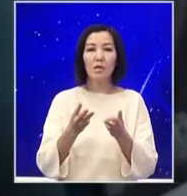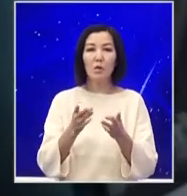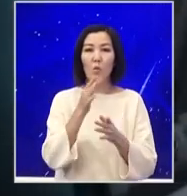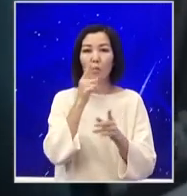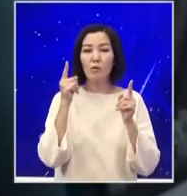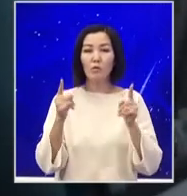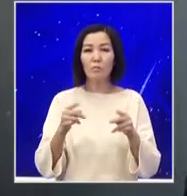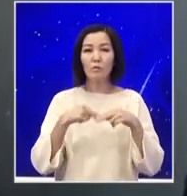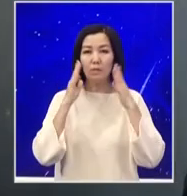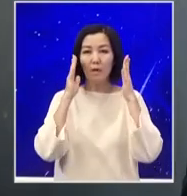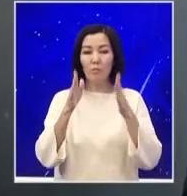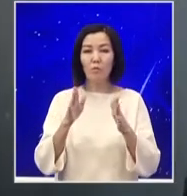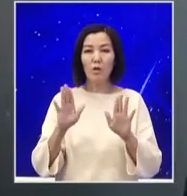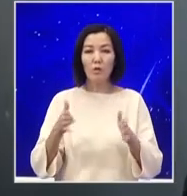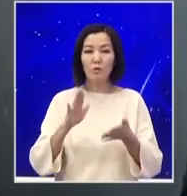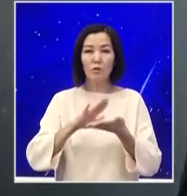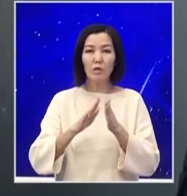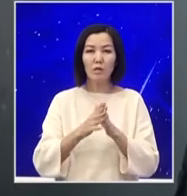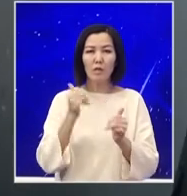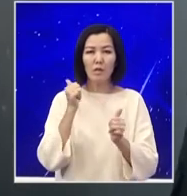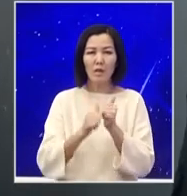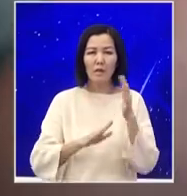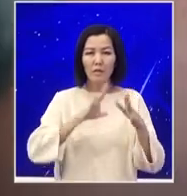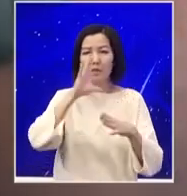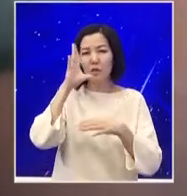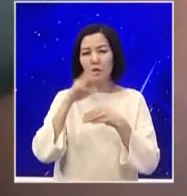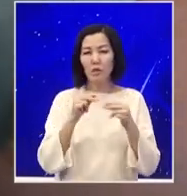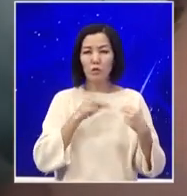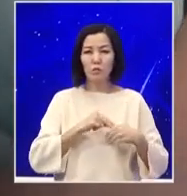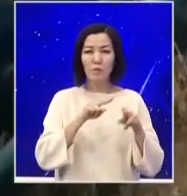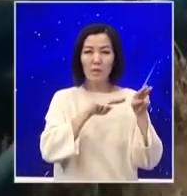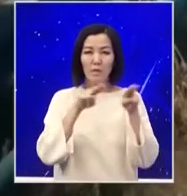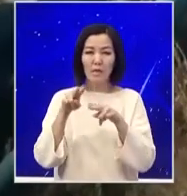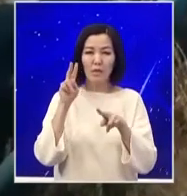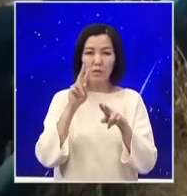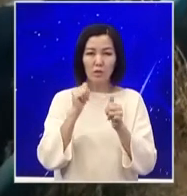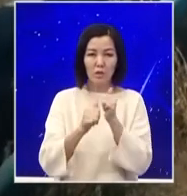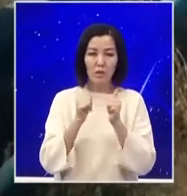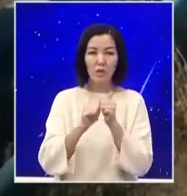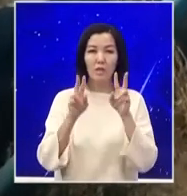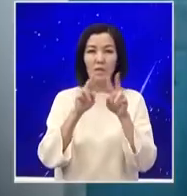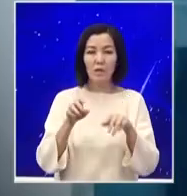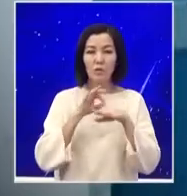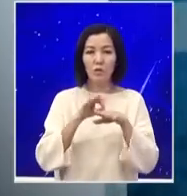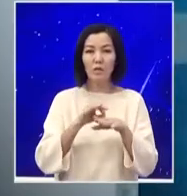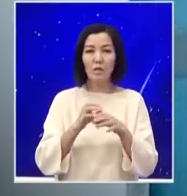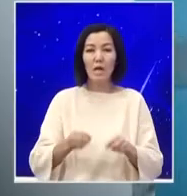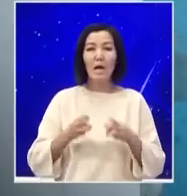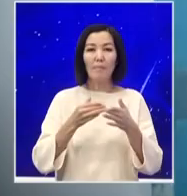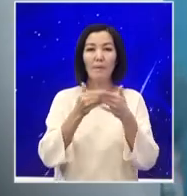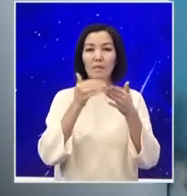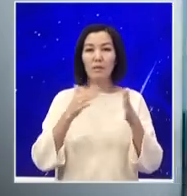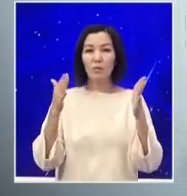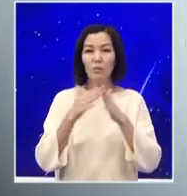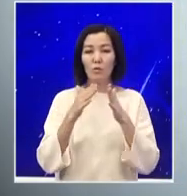ететін кезең. Төтеншеліктерде осы тұста тыным таппайды. Сақтық шараларын қадағалап, жиі рейдтер ұйымдастырады. Қауіптің алдын алу мақсатында